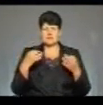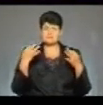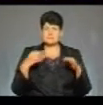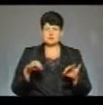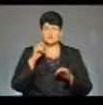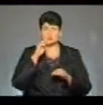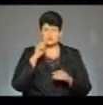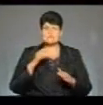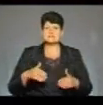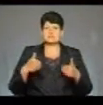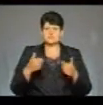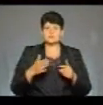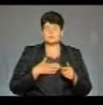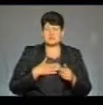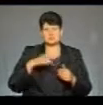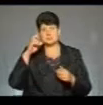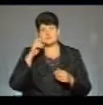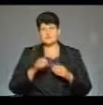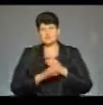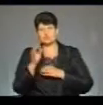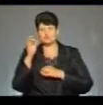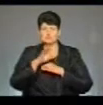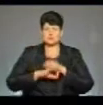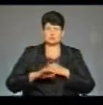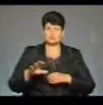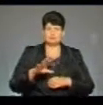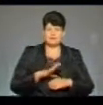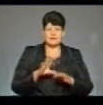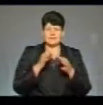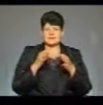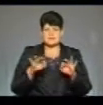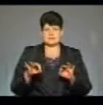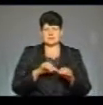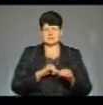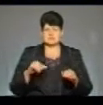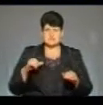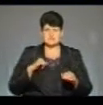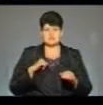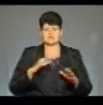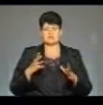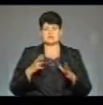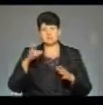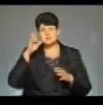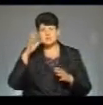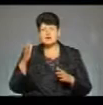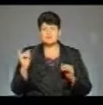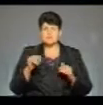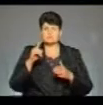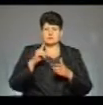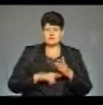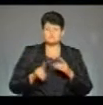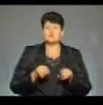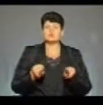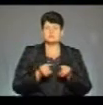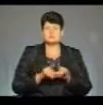України. Зичимо, щоб наша держава від Сходу до Заходу була незалежна, самостійна, сильна, суверенна держава. І сподіваюся, що так